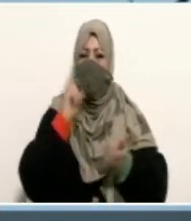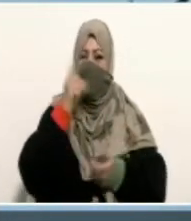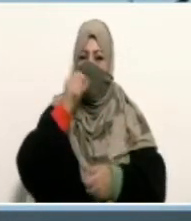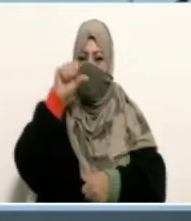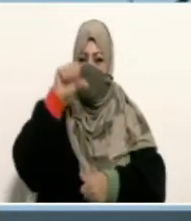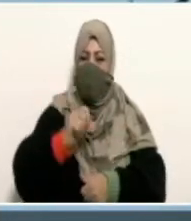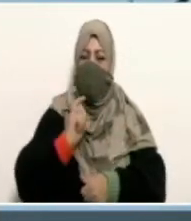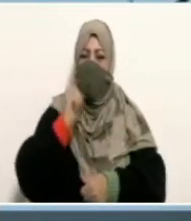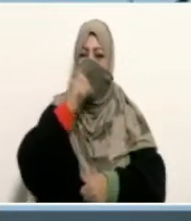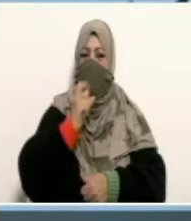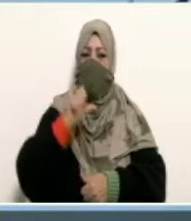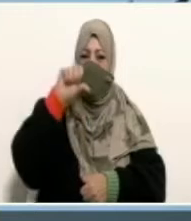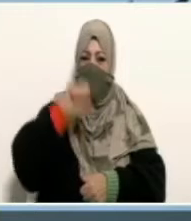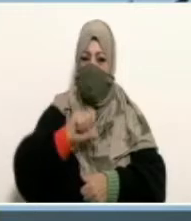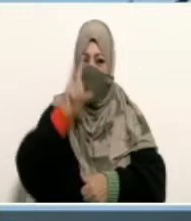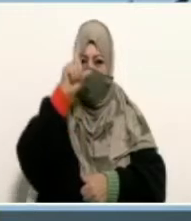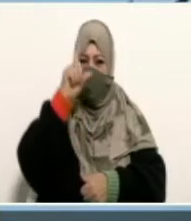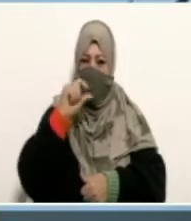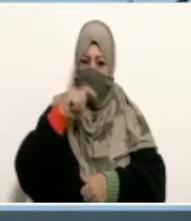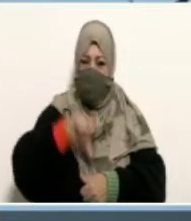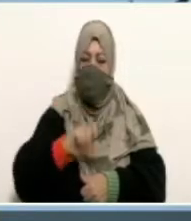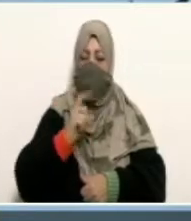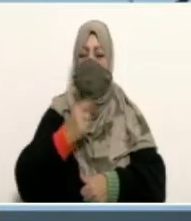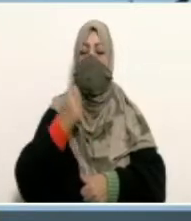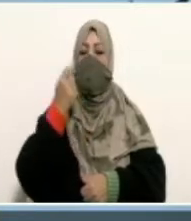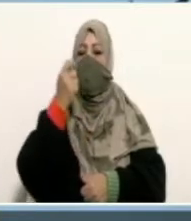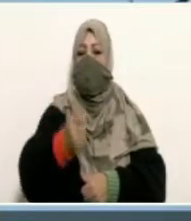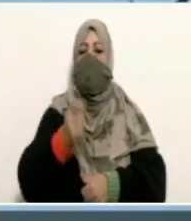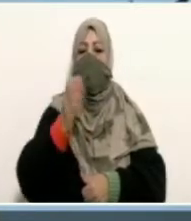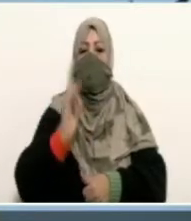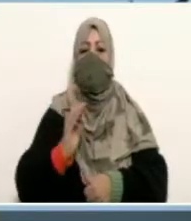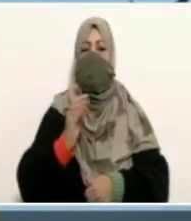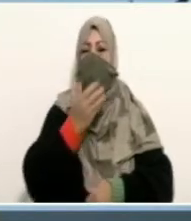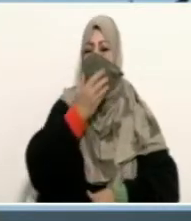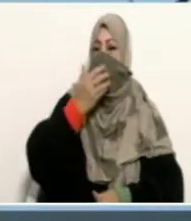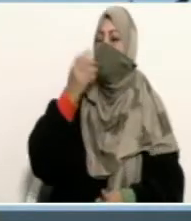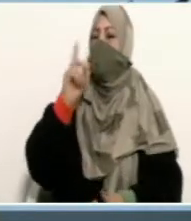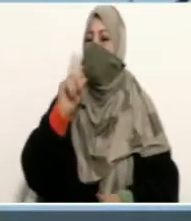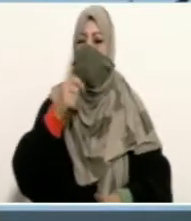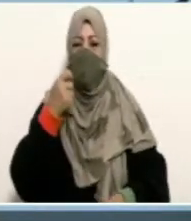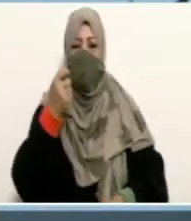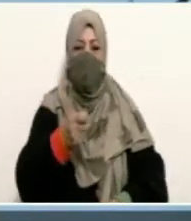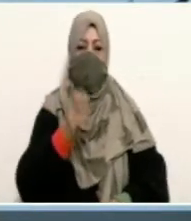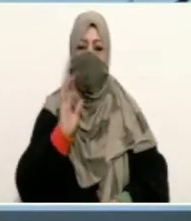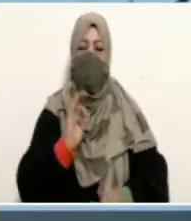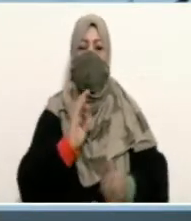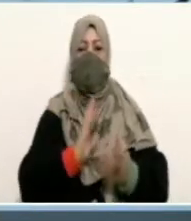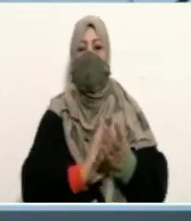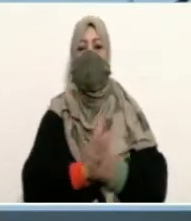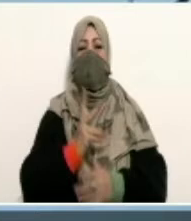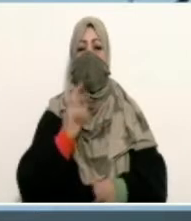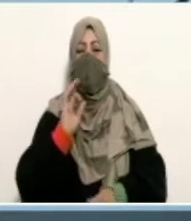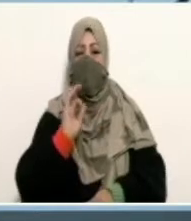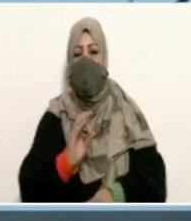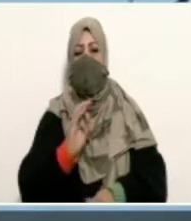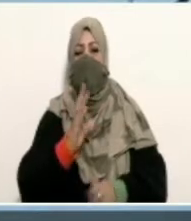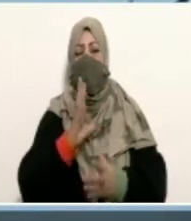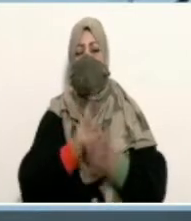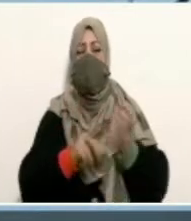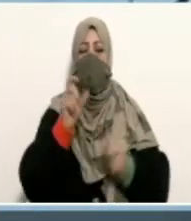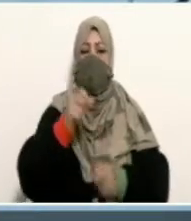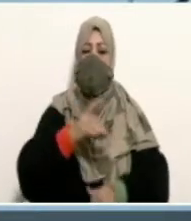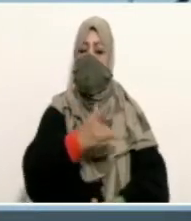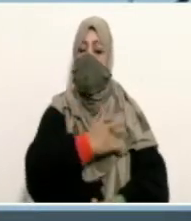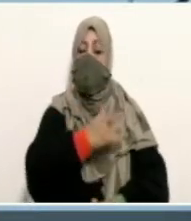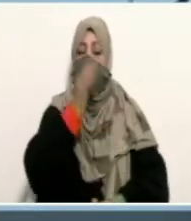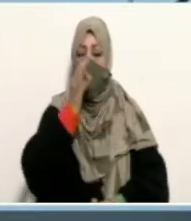كفارة واحدة، بل على أن تكون، وينوي صاحبها يعني على أنها من الكفارتين، فيعطي كل واحد على أنه